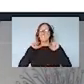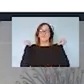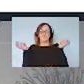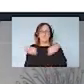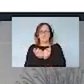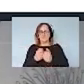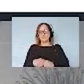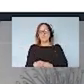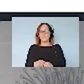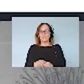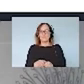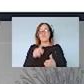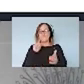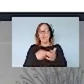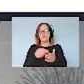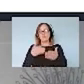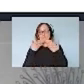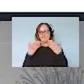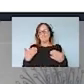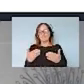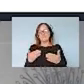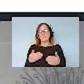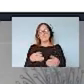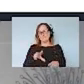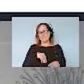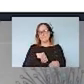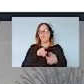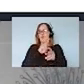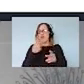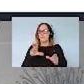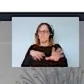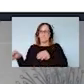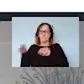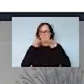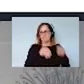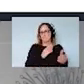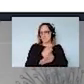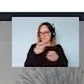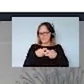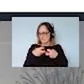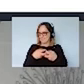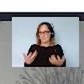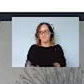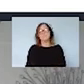wszystkich właśnie dzięki temu trochę, że wszyscy się przenieśliśmy online.